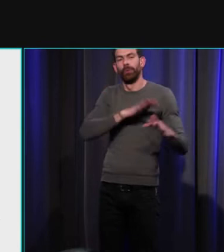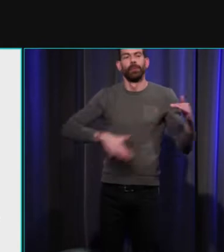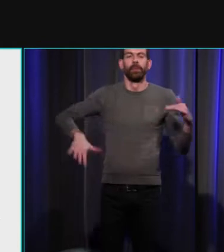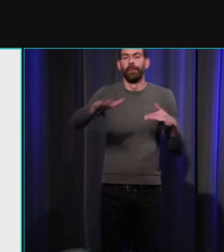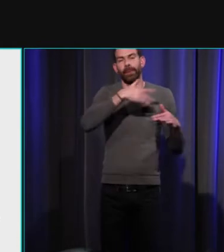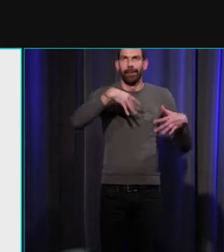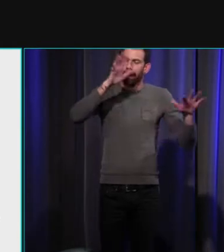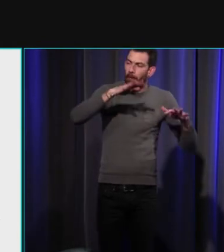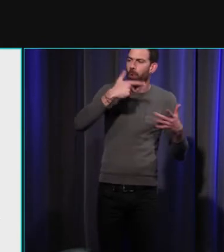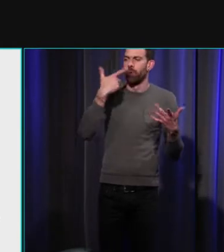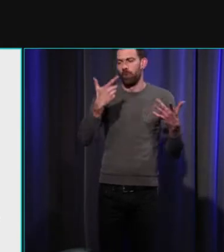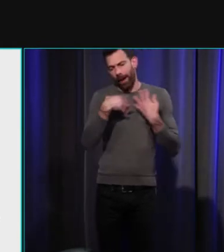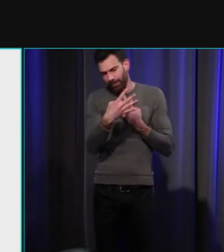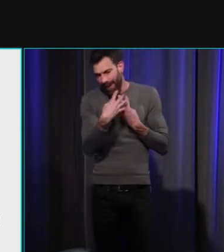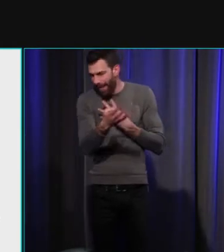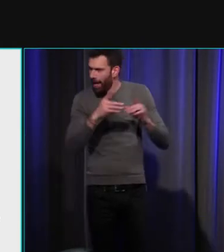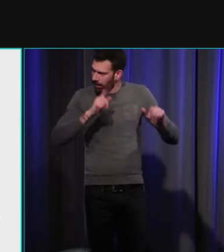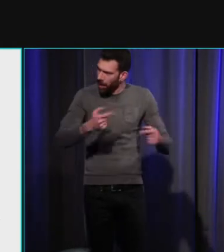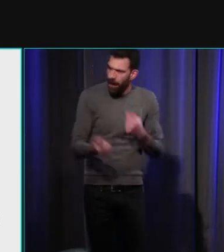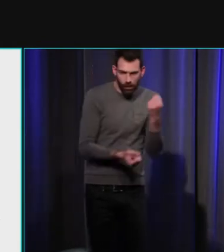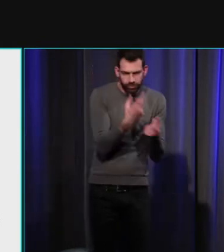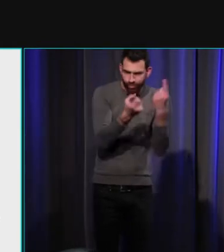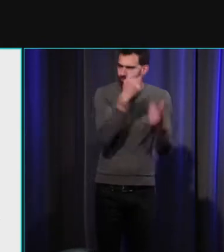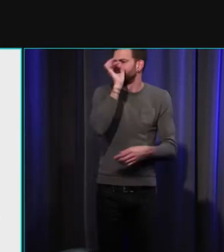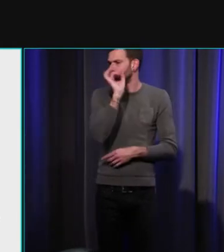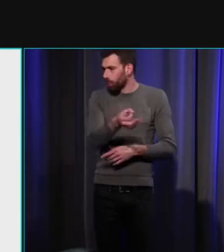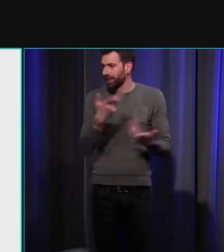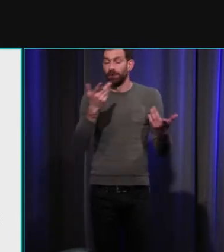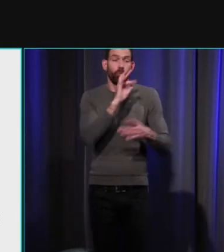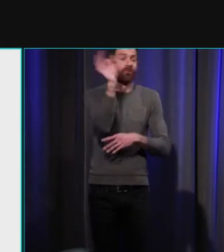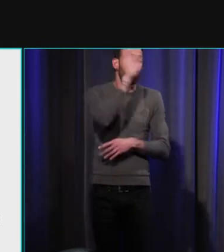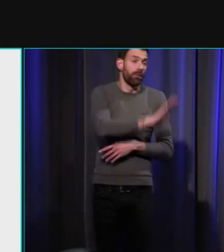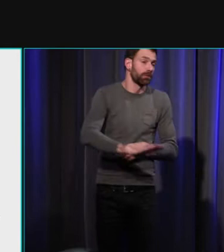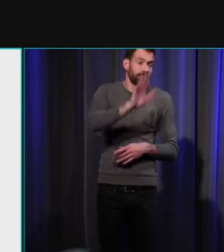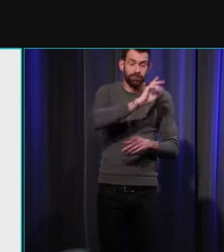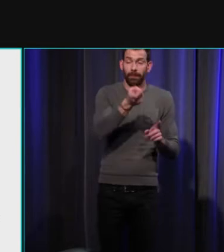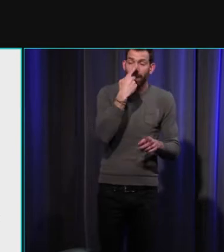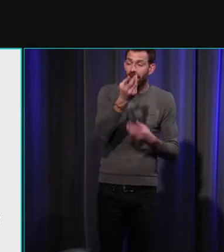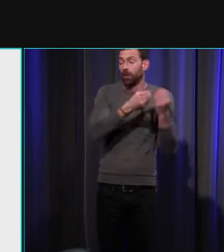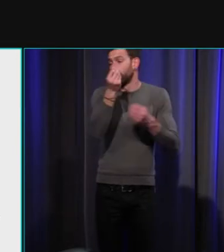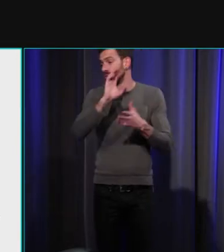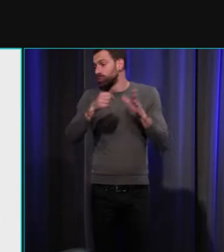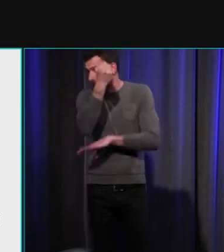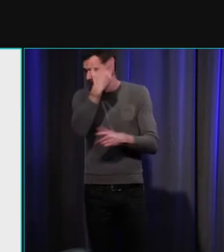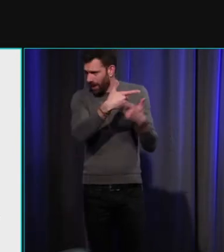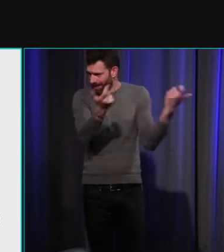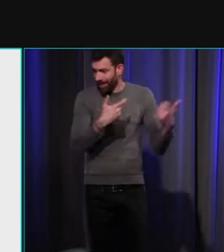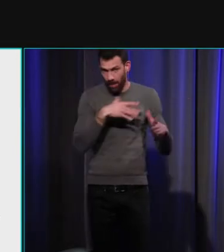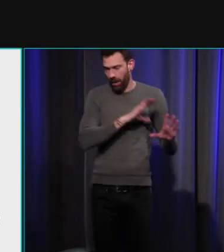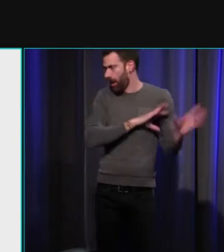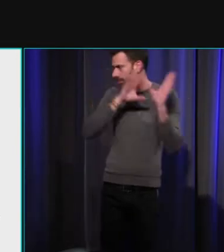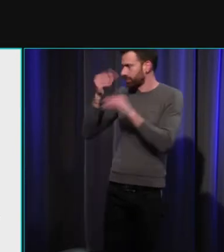extrêmement grasse dans la terre qui produit de champagne de france de picardie là je vais dans un dans un autre monde